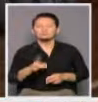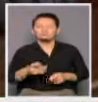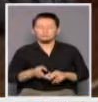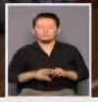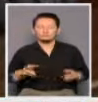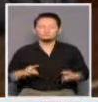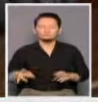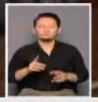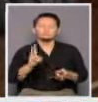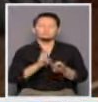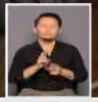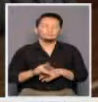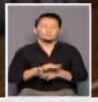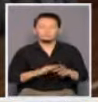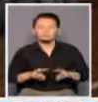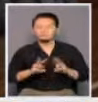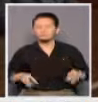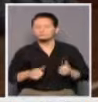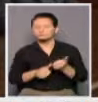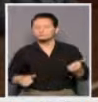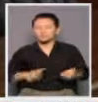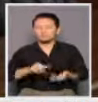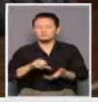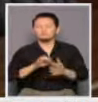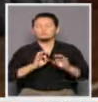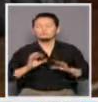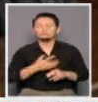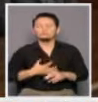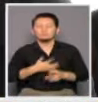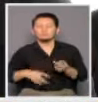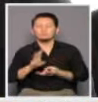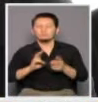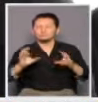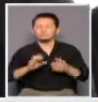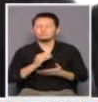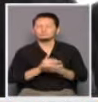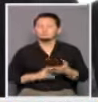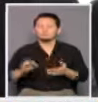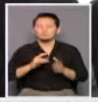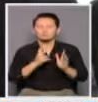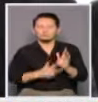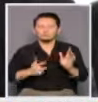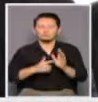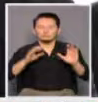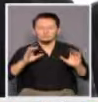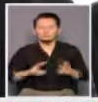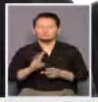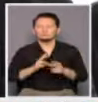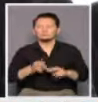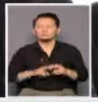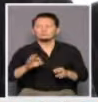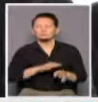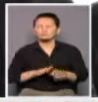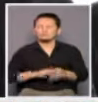акимате района, встретились с депутатами маслихата. Депутат отметил важность изменений, которые были внесены в 87 законов, доложил о шагах